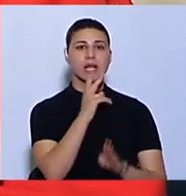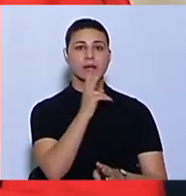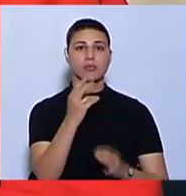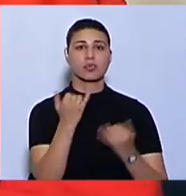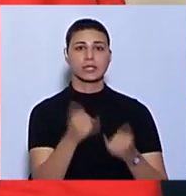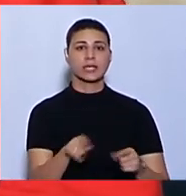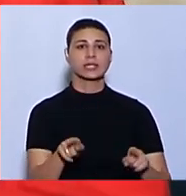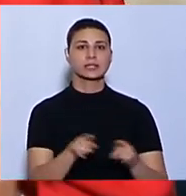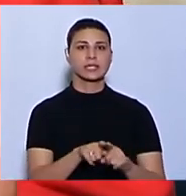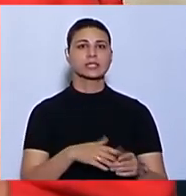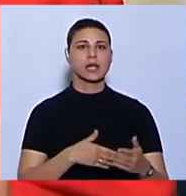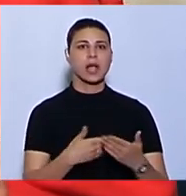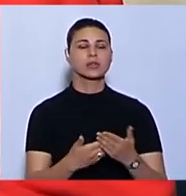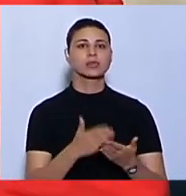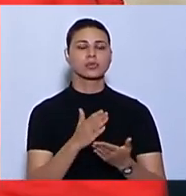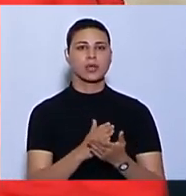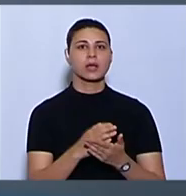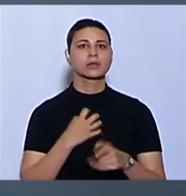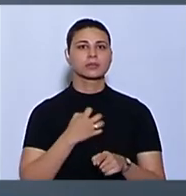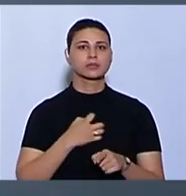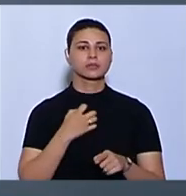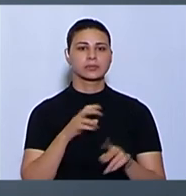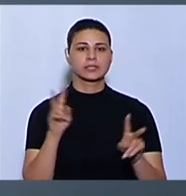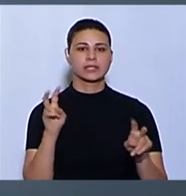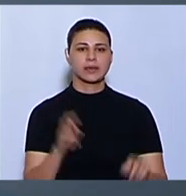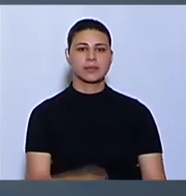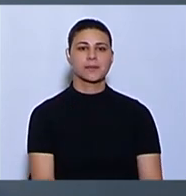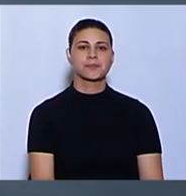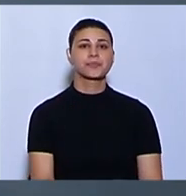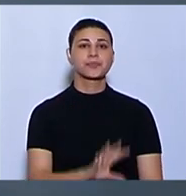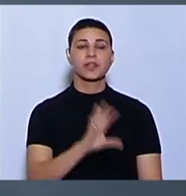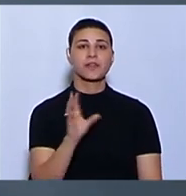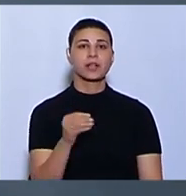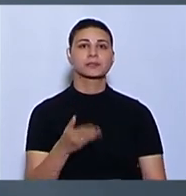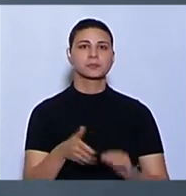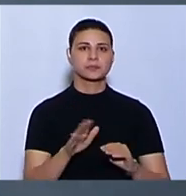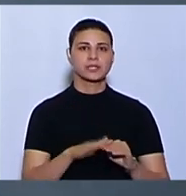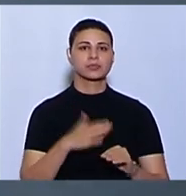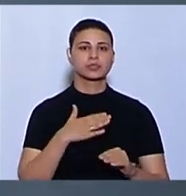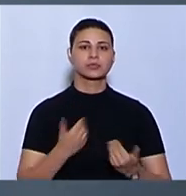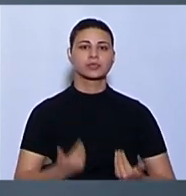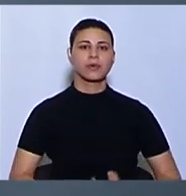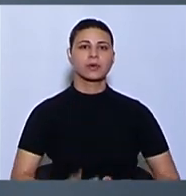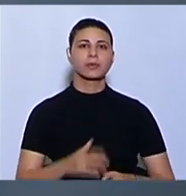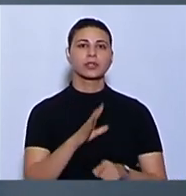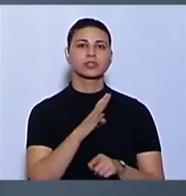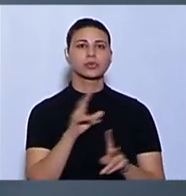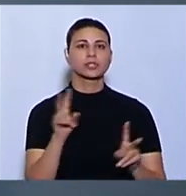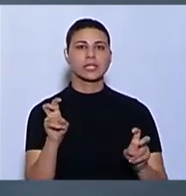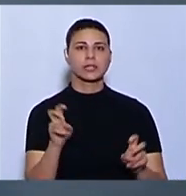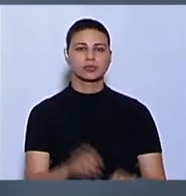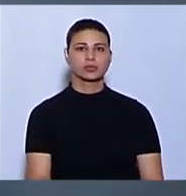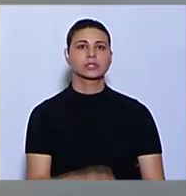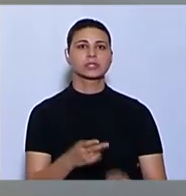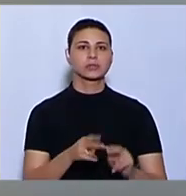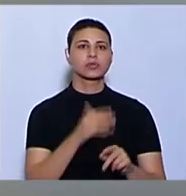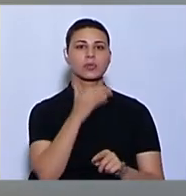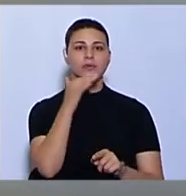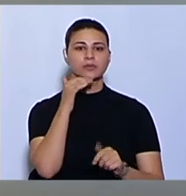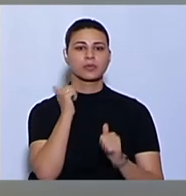დღესაც აქტიური არის და აქტუალური არის ეს თემა. ყველაზე მძაფრი ჩემ ცხოვრებაში იყო სტატუსი.